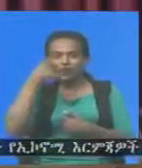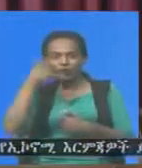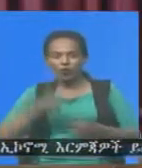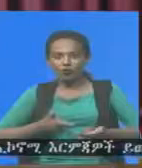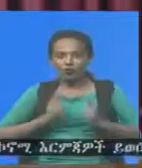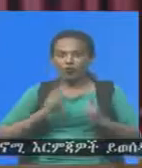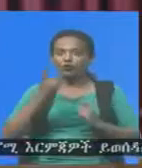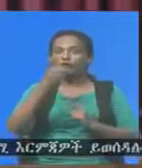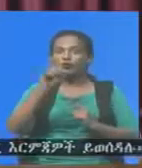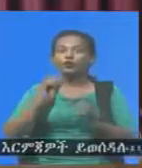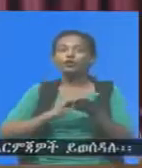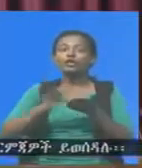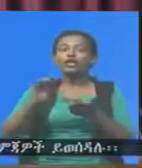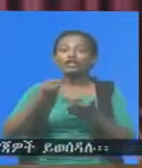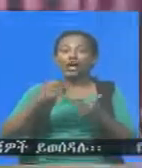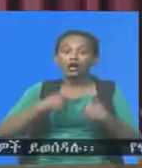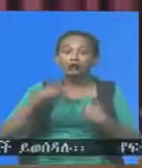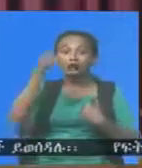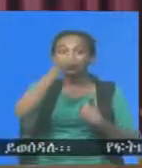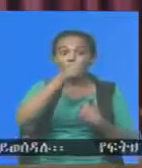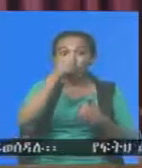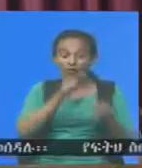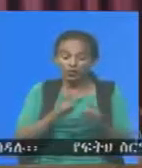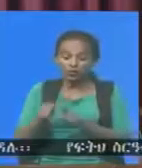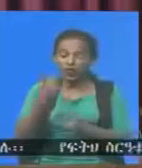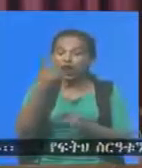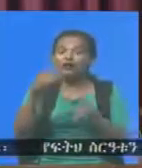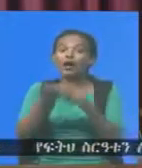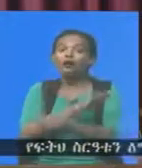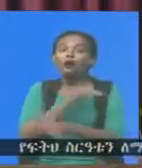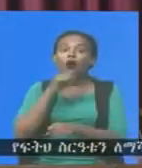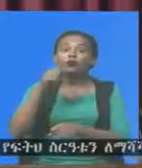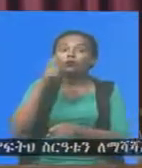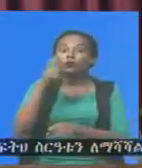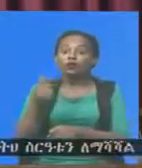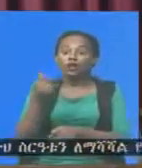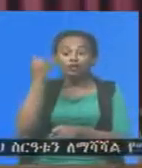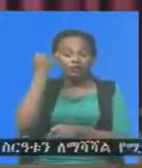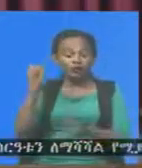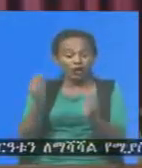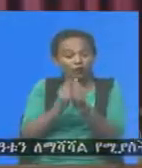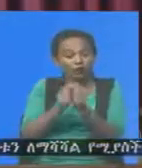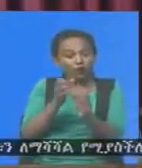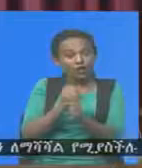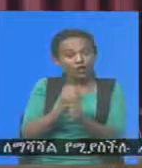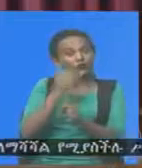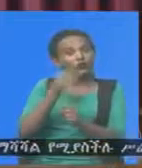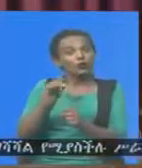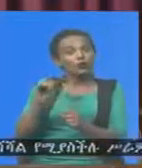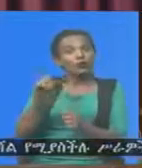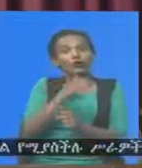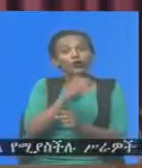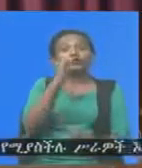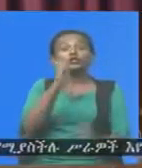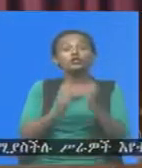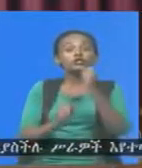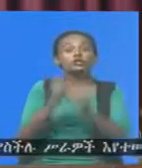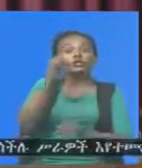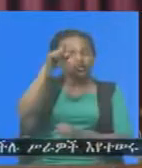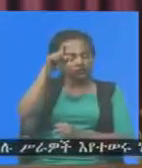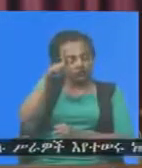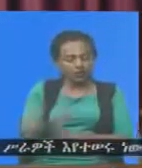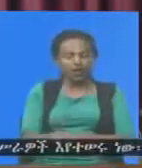ሚሊዮን ያለበት ሀገር ኢትዮጵያ ደግሞ አንድ ቴሌኮም አይበቃውም የሚል ሐሳብም አብሮ መያዝ ጥሩ ነው የሚሆነው። ውድድር